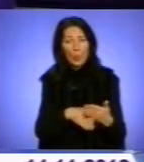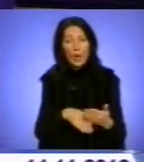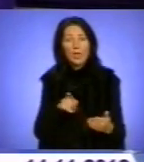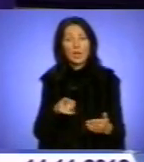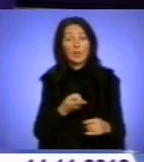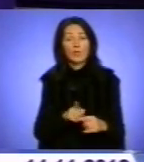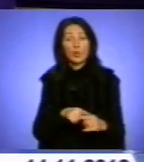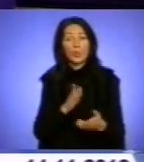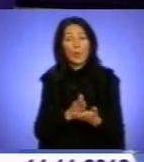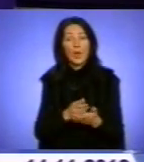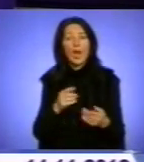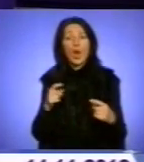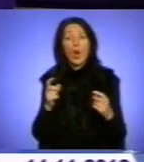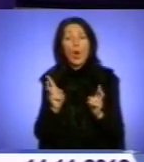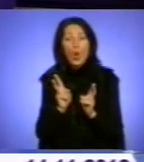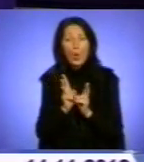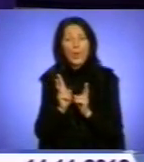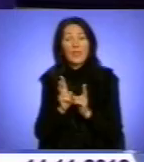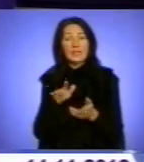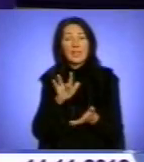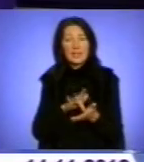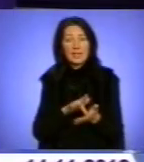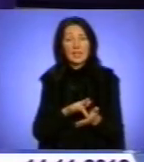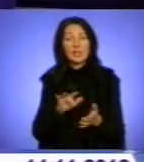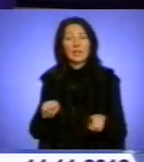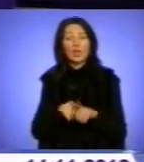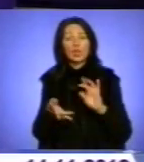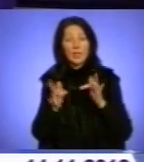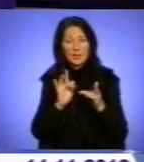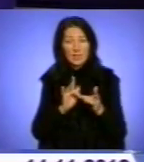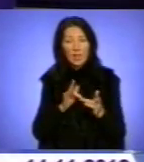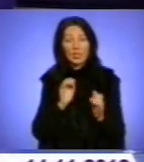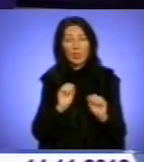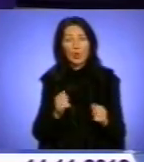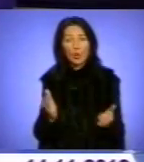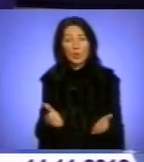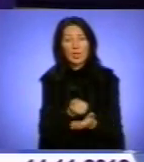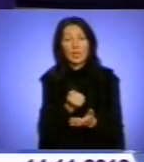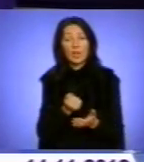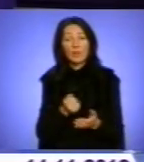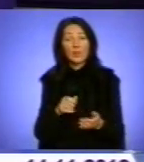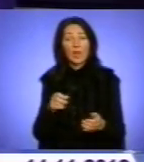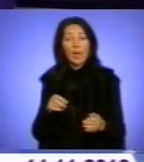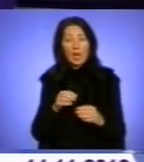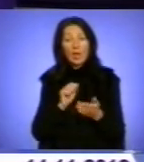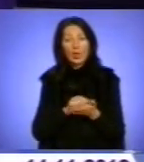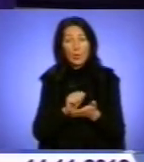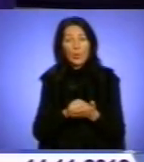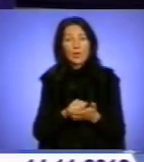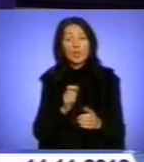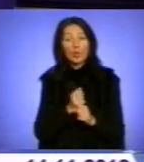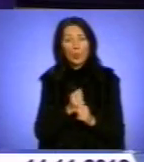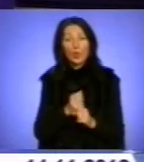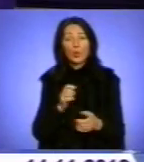центр. Також на сайті державної установи відвідувачі можуть знайти інформаційно-довідкові матеріали. З роботою центру ознайомився